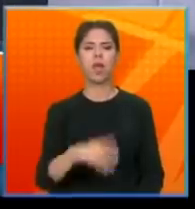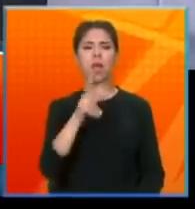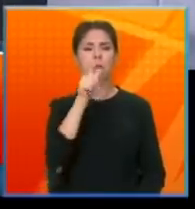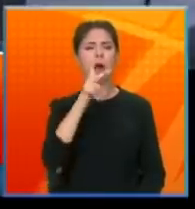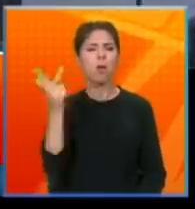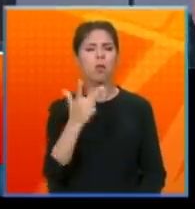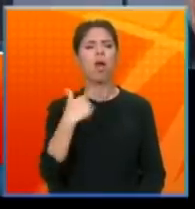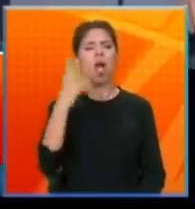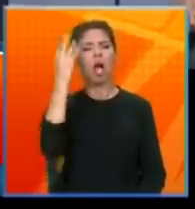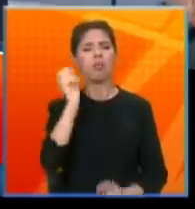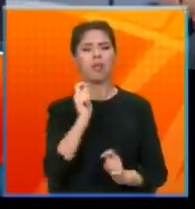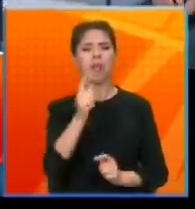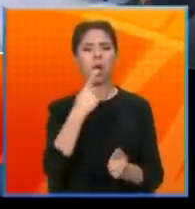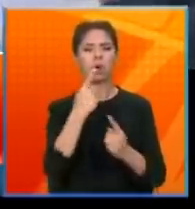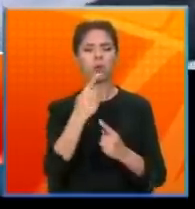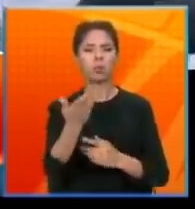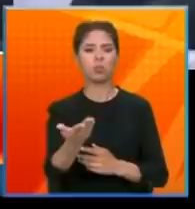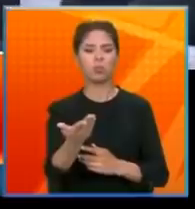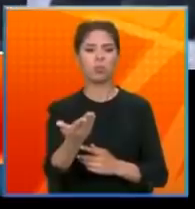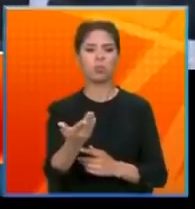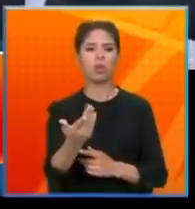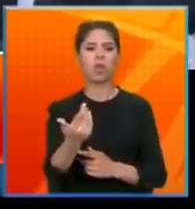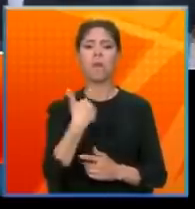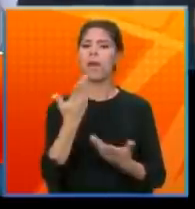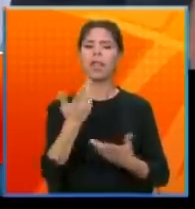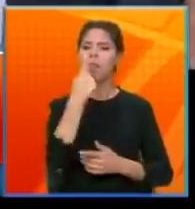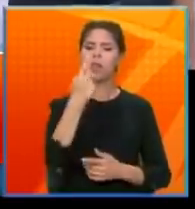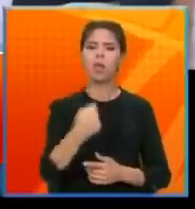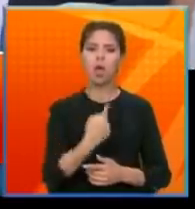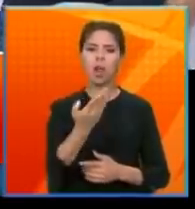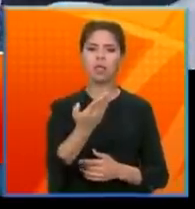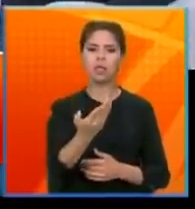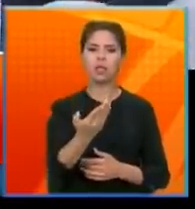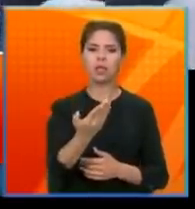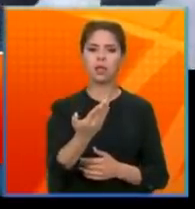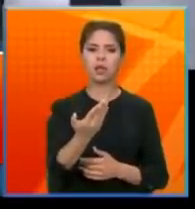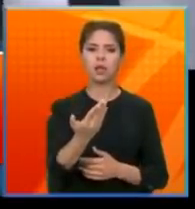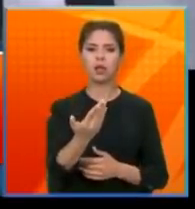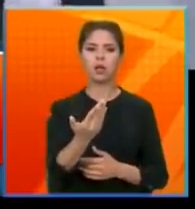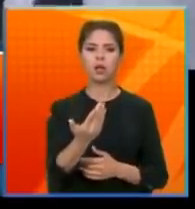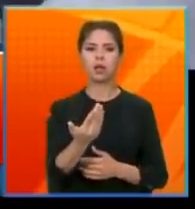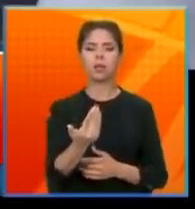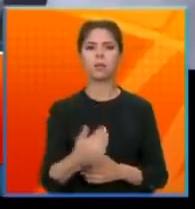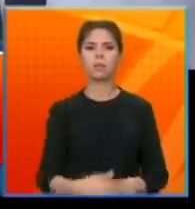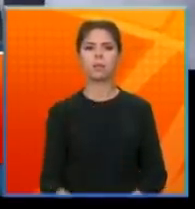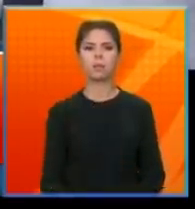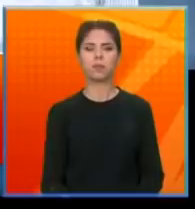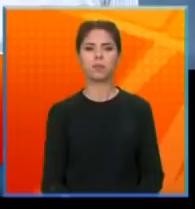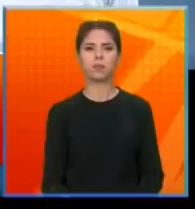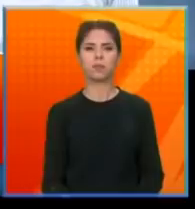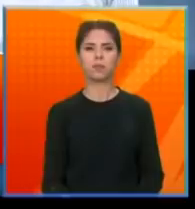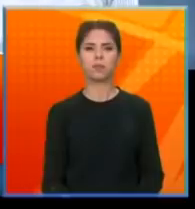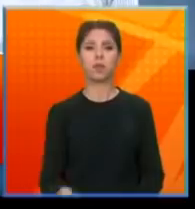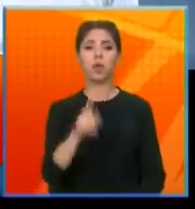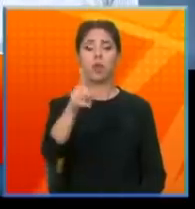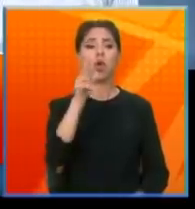şekilde iftira atamazsın. Bana kaç günden bırakıldı? Bana ne söylendi? Bana ne söylendi? Ben hapladım mı hiç? Ben karımın çocuğumun arkasındayım.